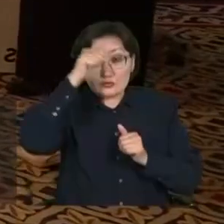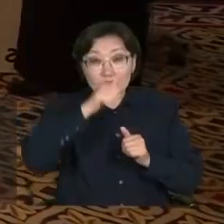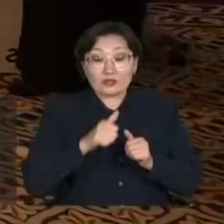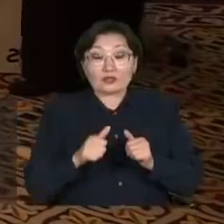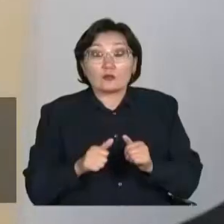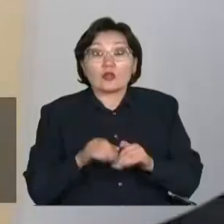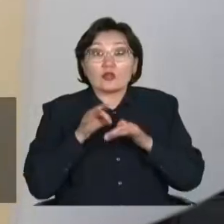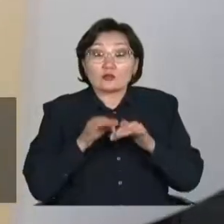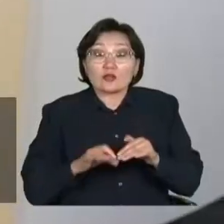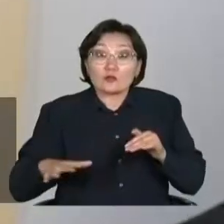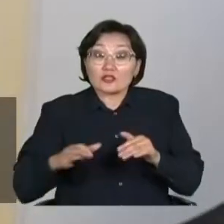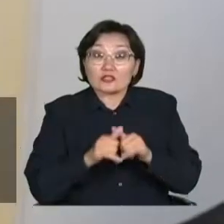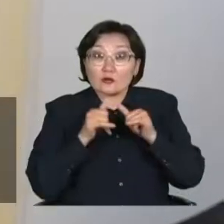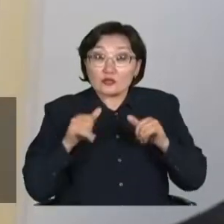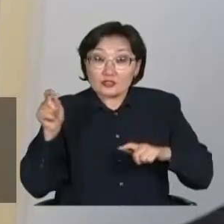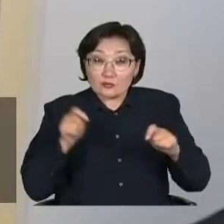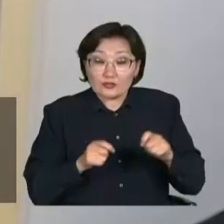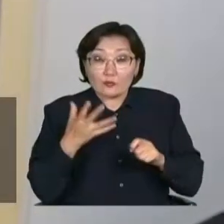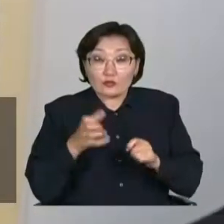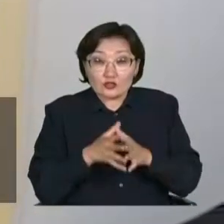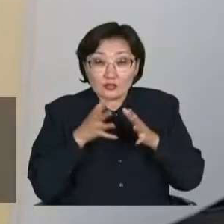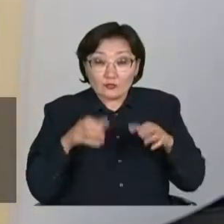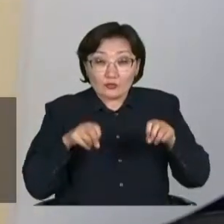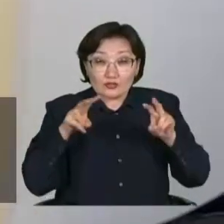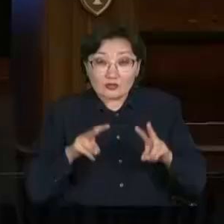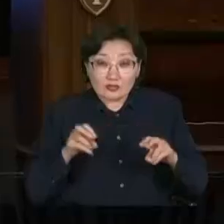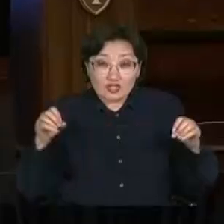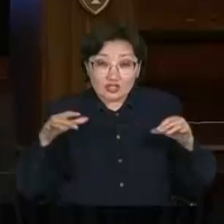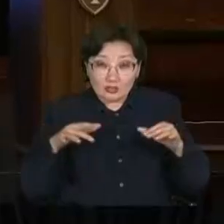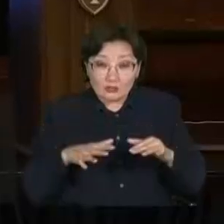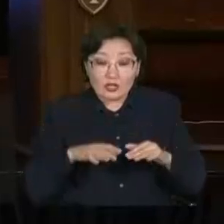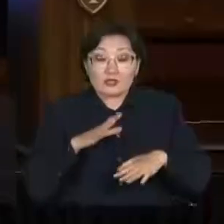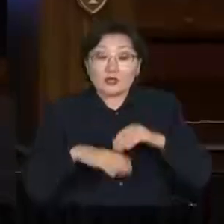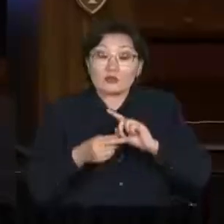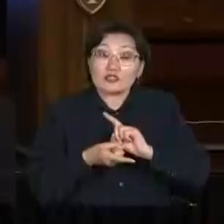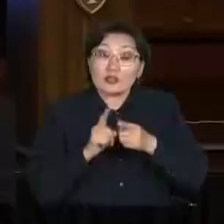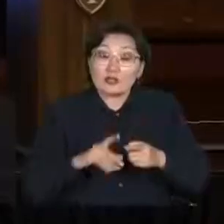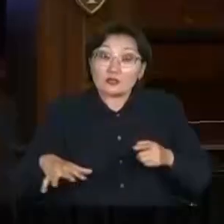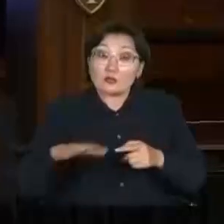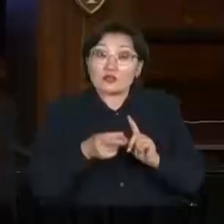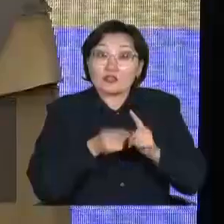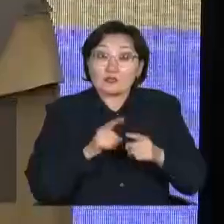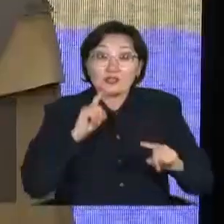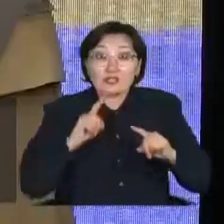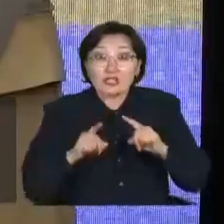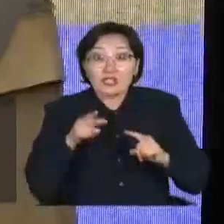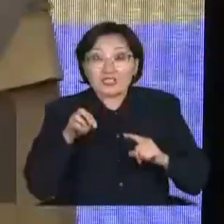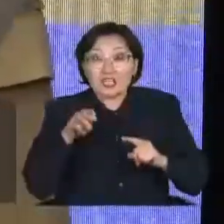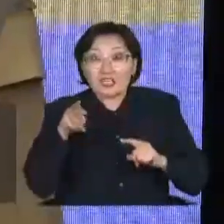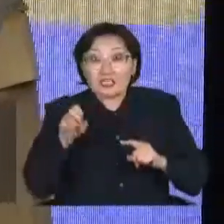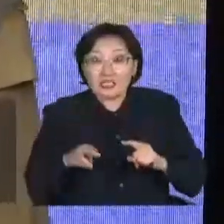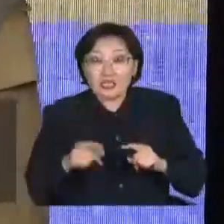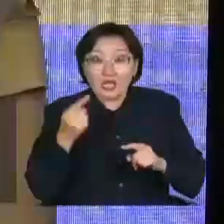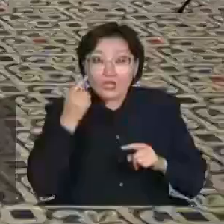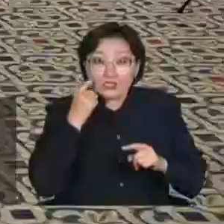кеңейіп келе жатқан офтальмологтар конгресі биыл 500-ден аса маманның басын қосты. Тәжірибе алмасу алаңына айналған жиында катаракта және шыны